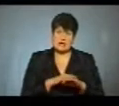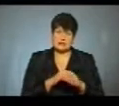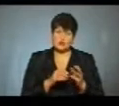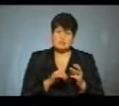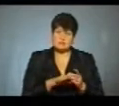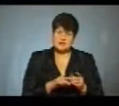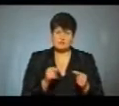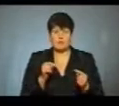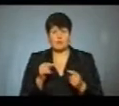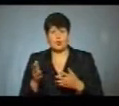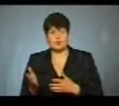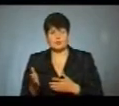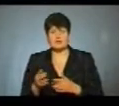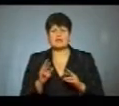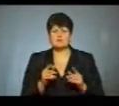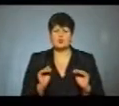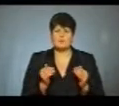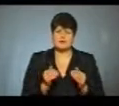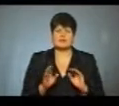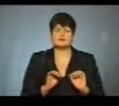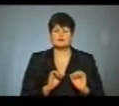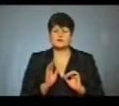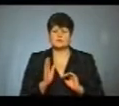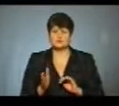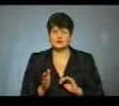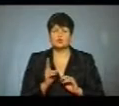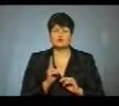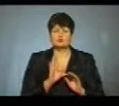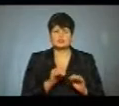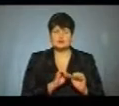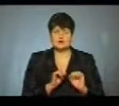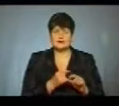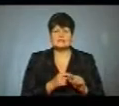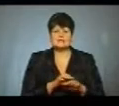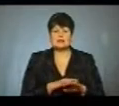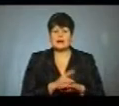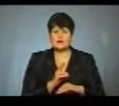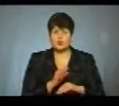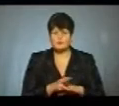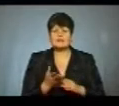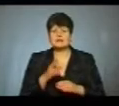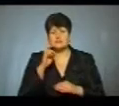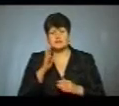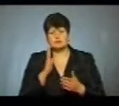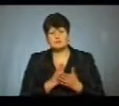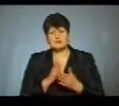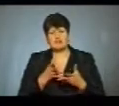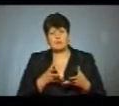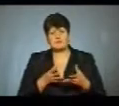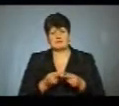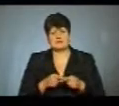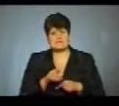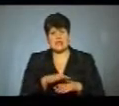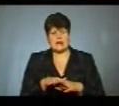ринок? Як він буде обмежуватися, як він буде регулюватися, хто буде керувати цим ринком і який держава буде мати вплив на цей